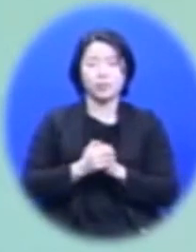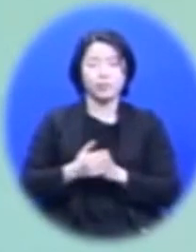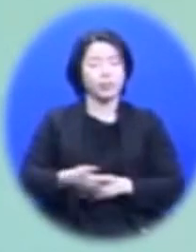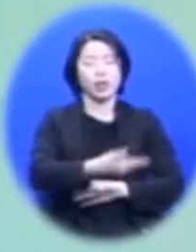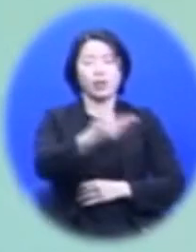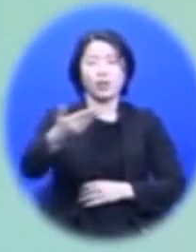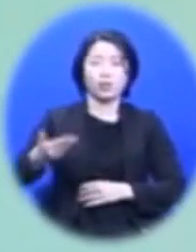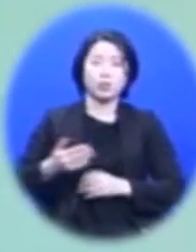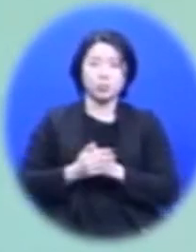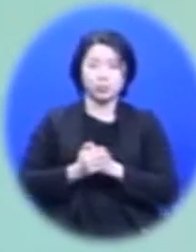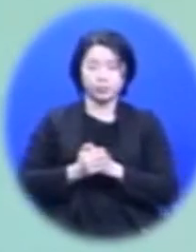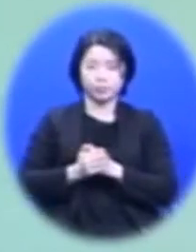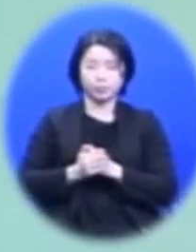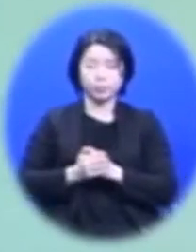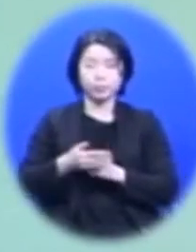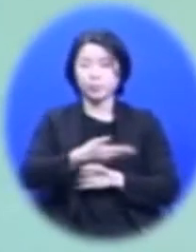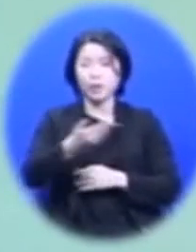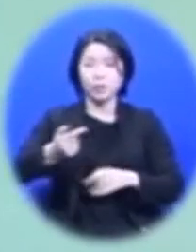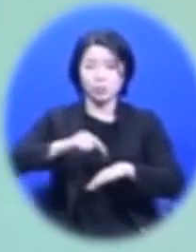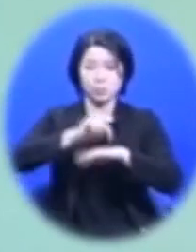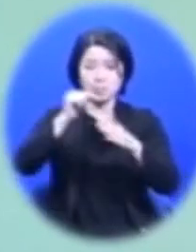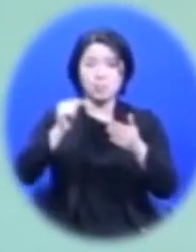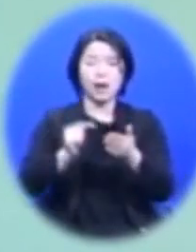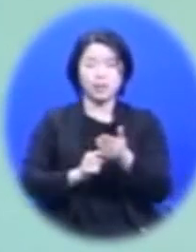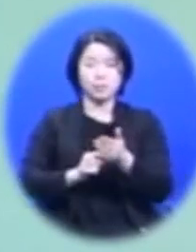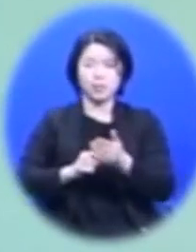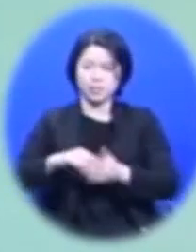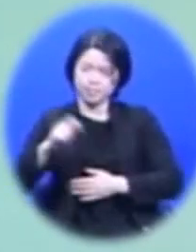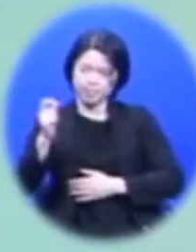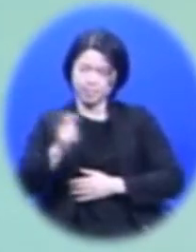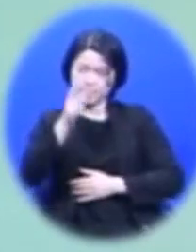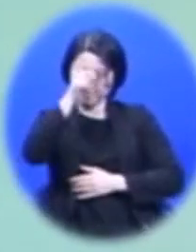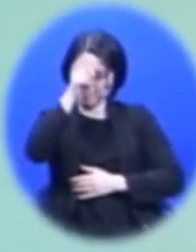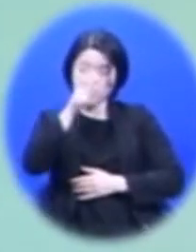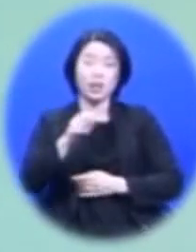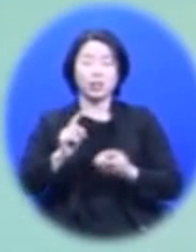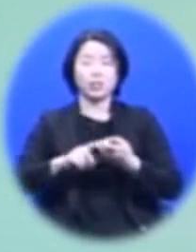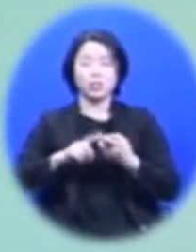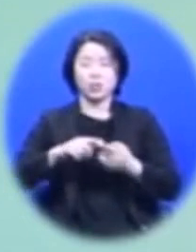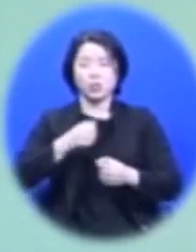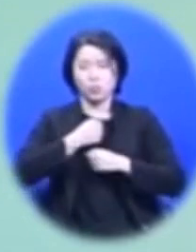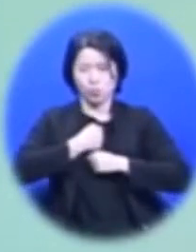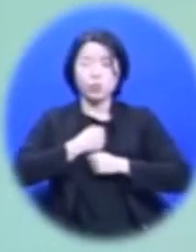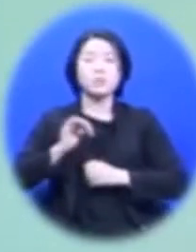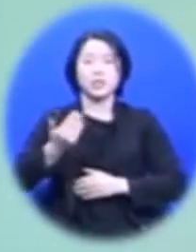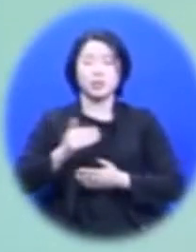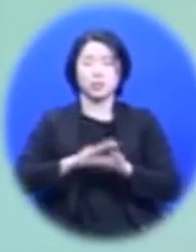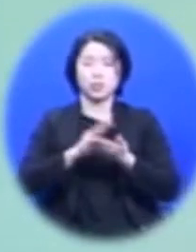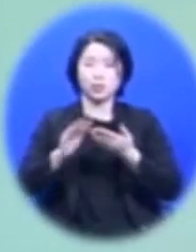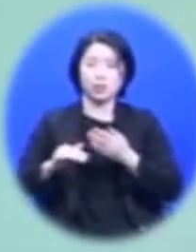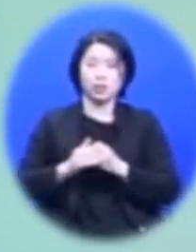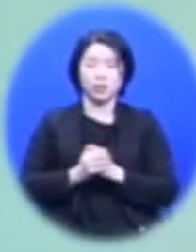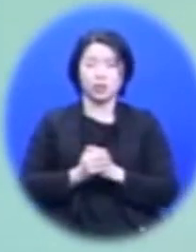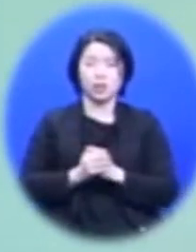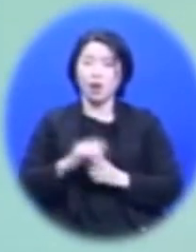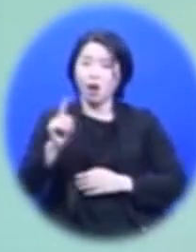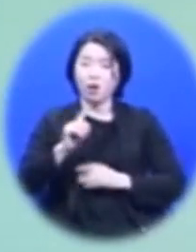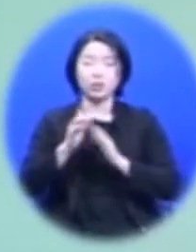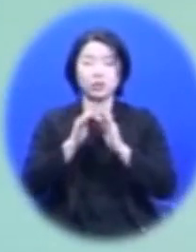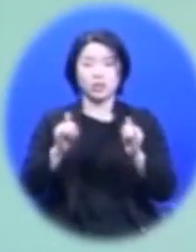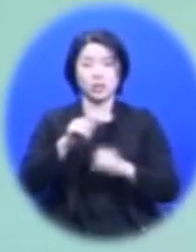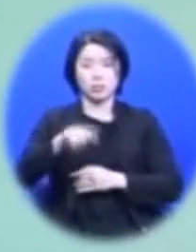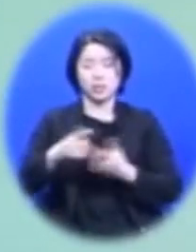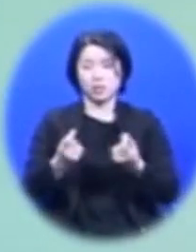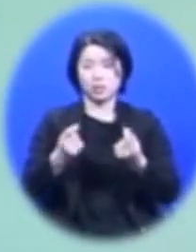여러분, 여러분이 마음이 강팍해지는 것을 조심해야 합니다. 어떤 사람이